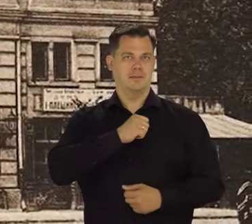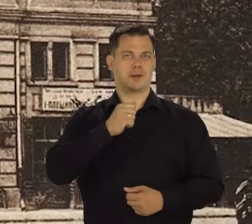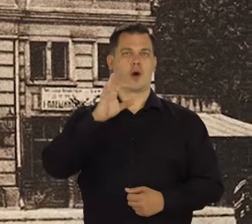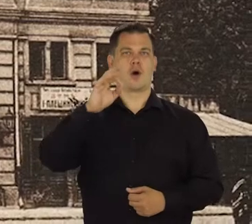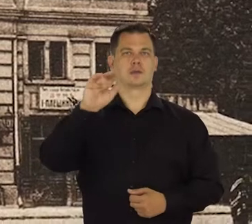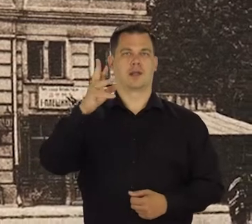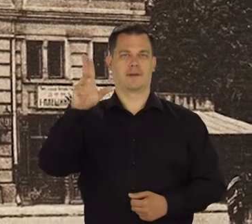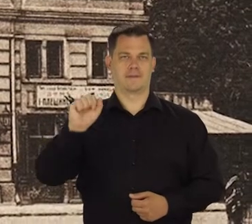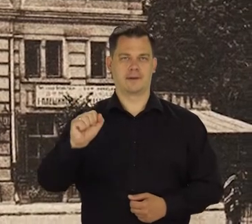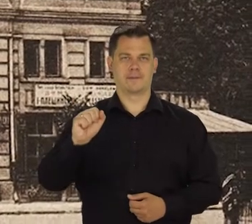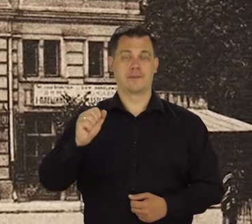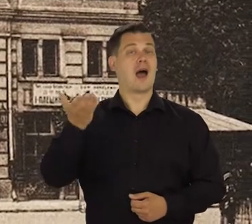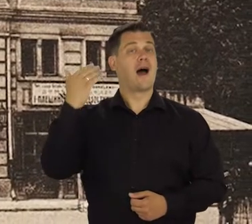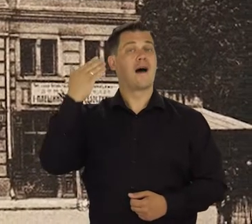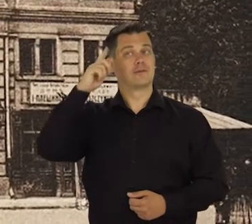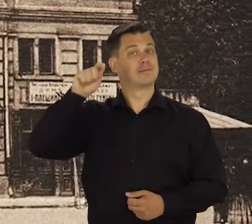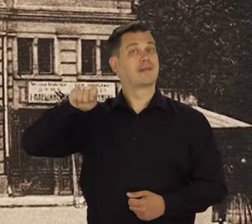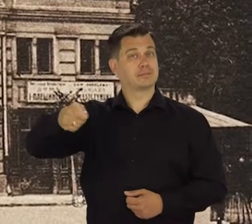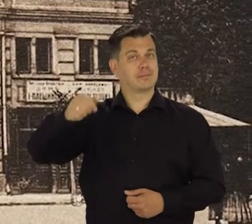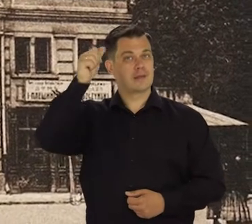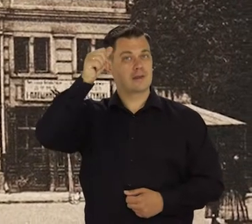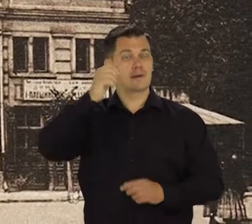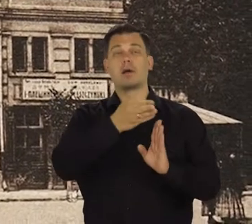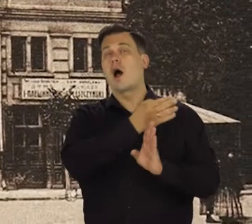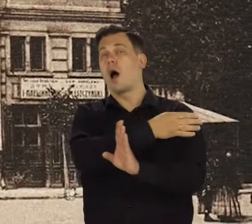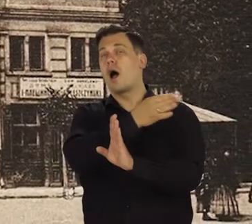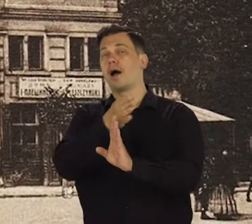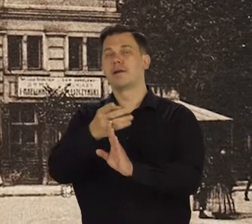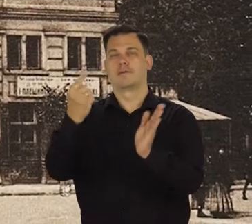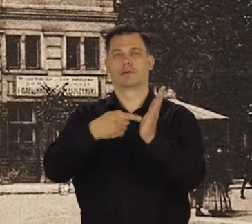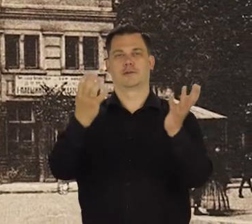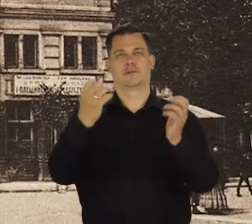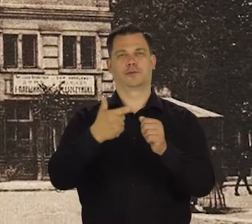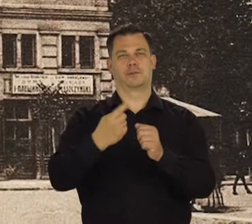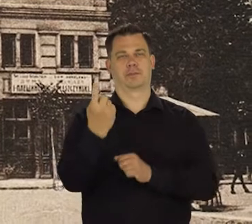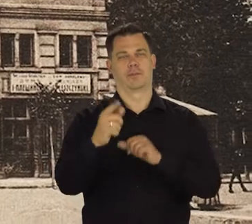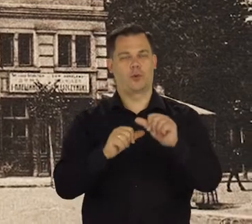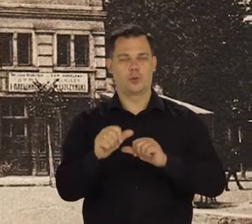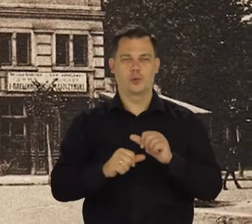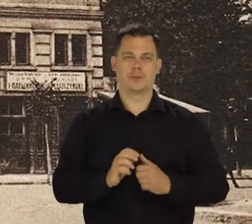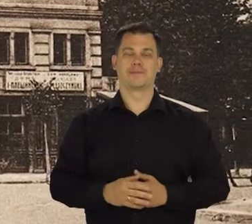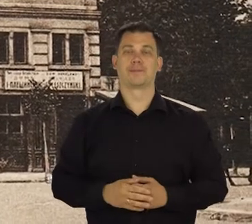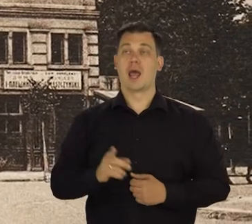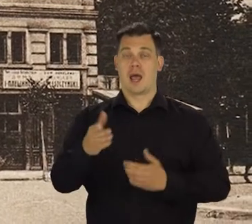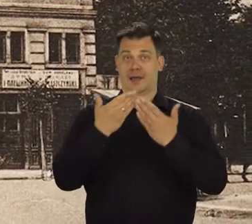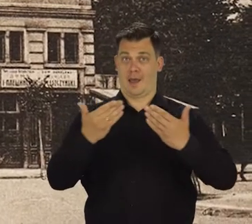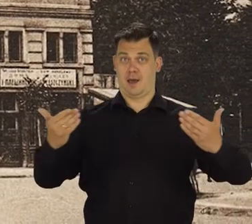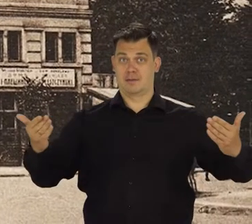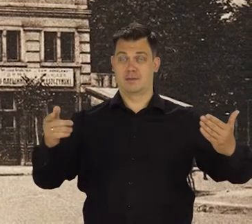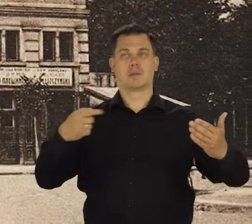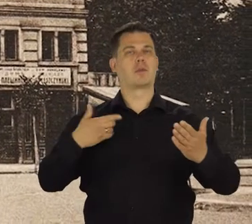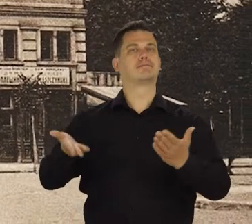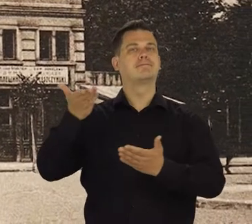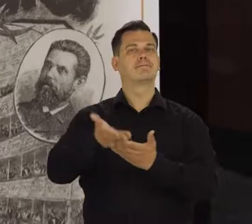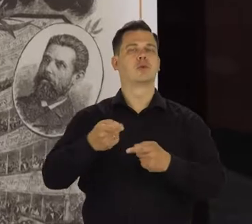imienia Juliusza Osterwy. Ówczesna nazwa teatru obowiązywała do 1921 roku.